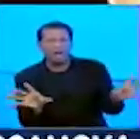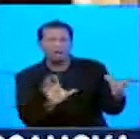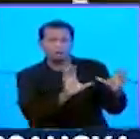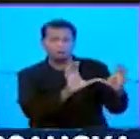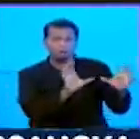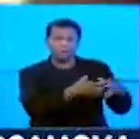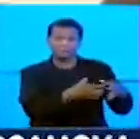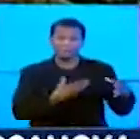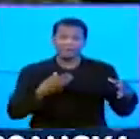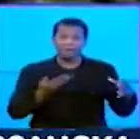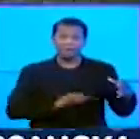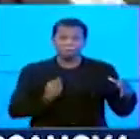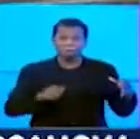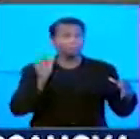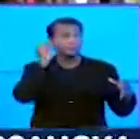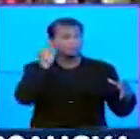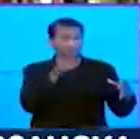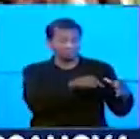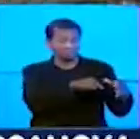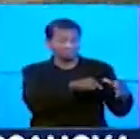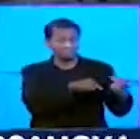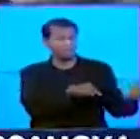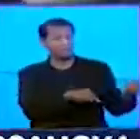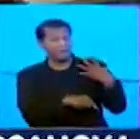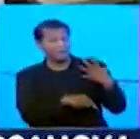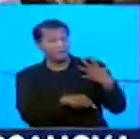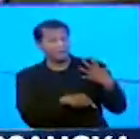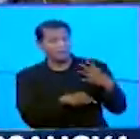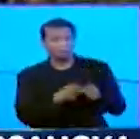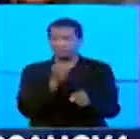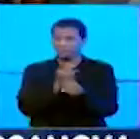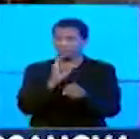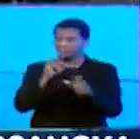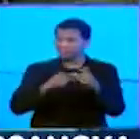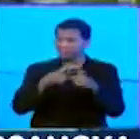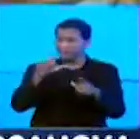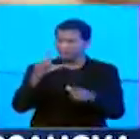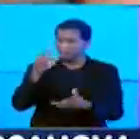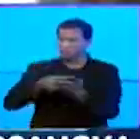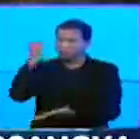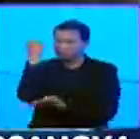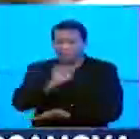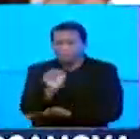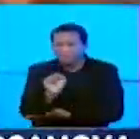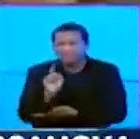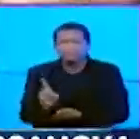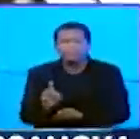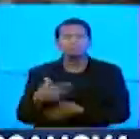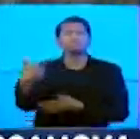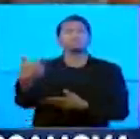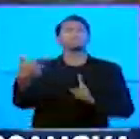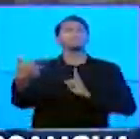Perempuan menyatakan bahwa Giselle Anastasia tidak bisa dijerat tersangka dikarenakan video asusila ini adalah video pribadi namun ini dibantah langsung